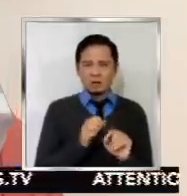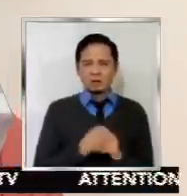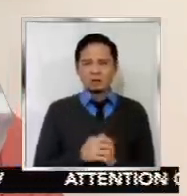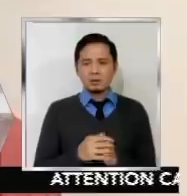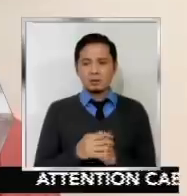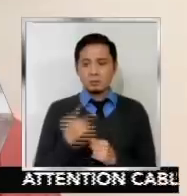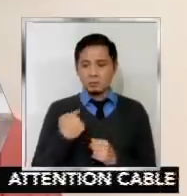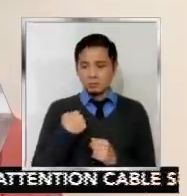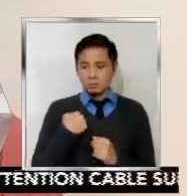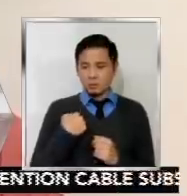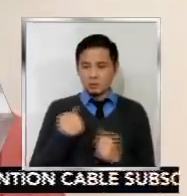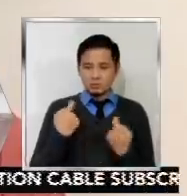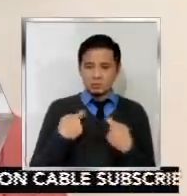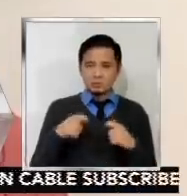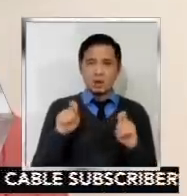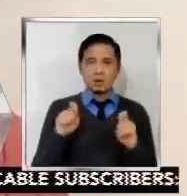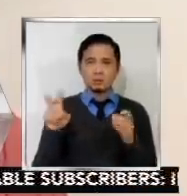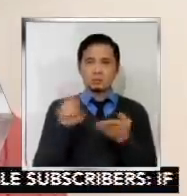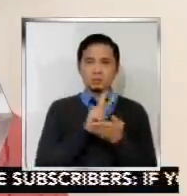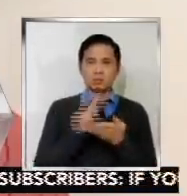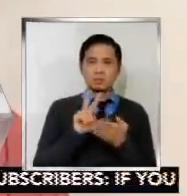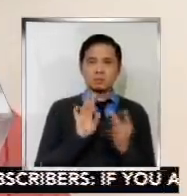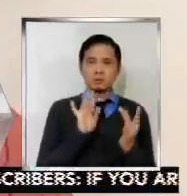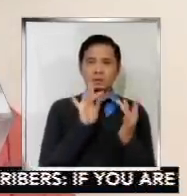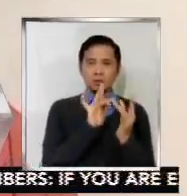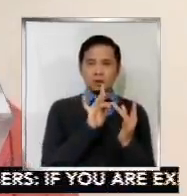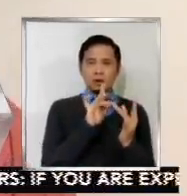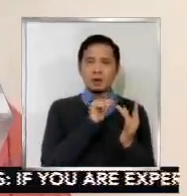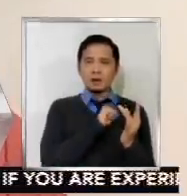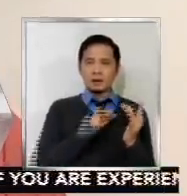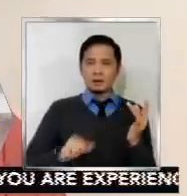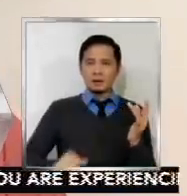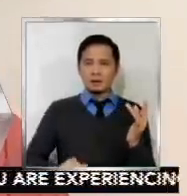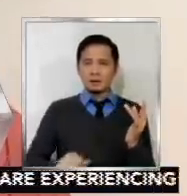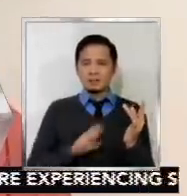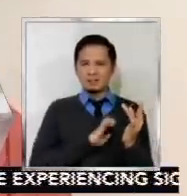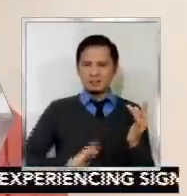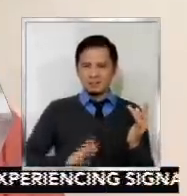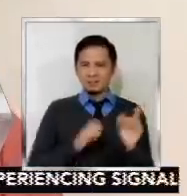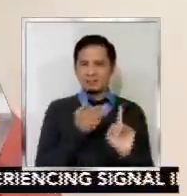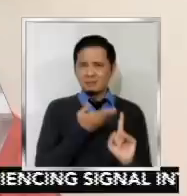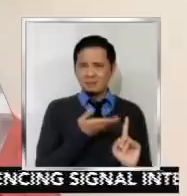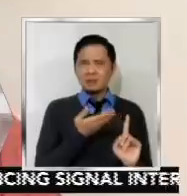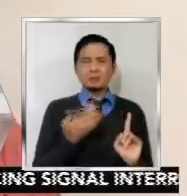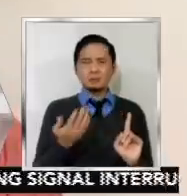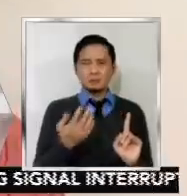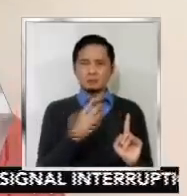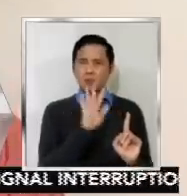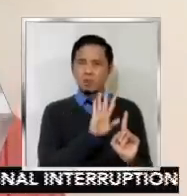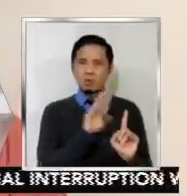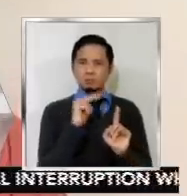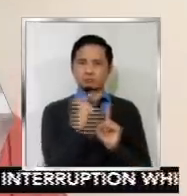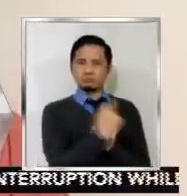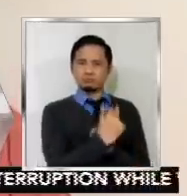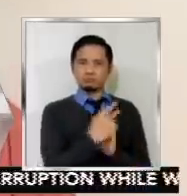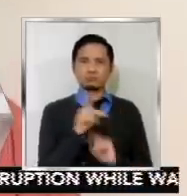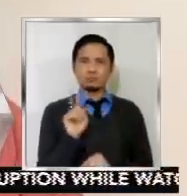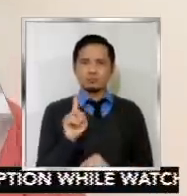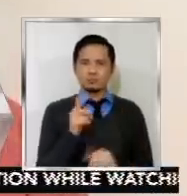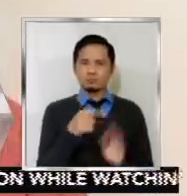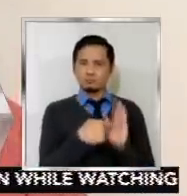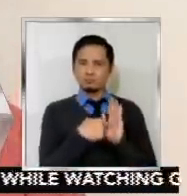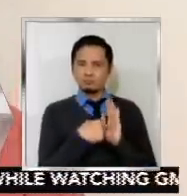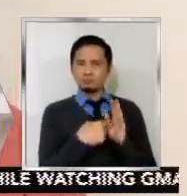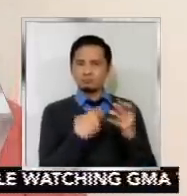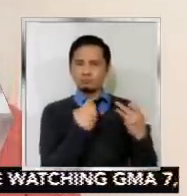2 weeks to contact the embassy so they could present their versions of the fact. However, we